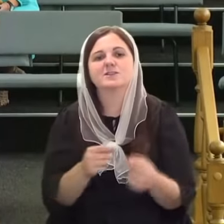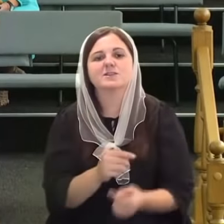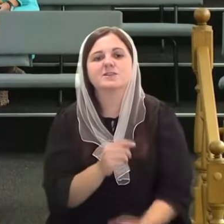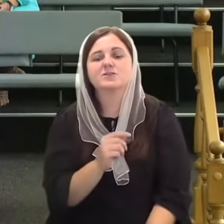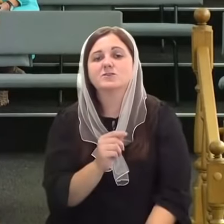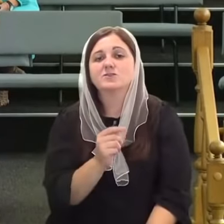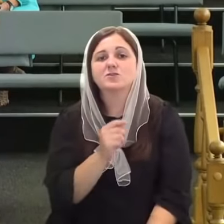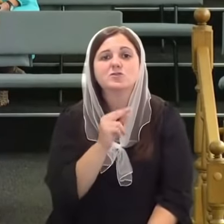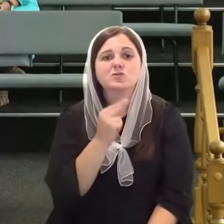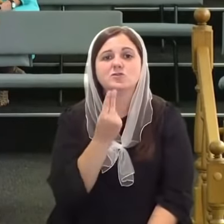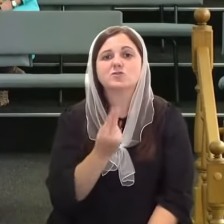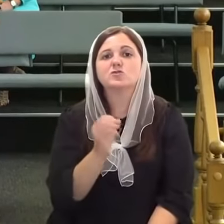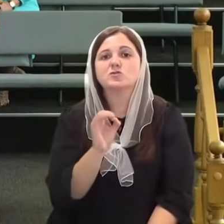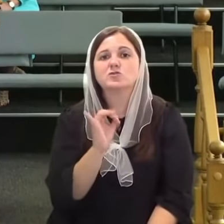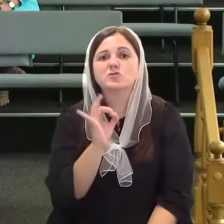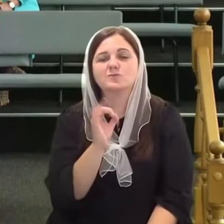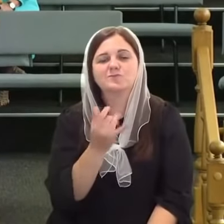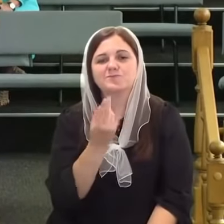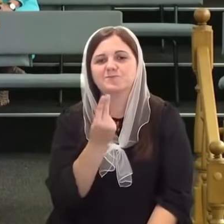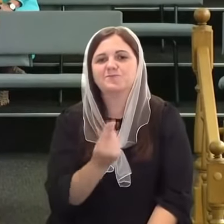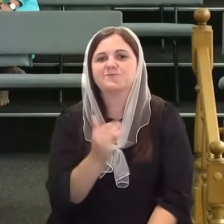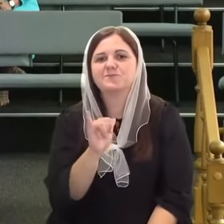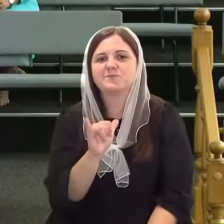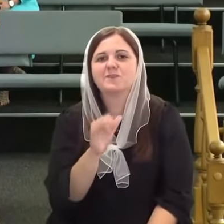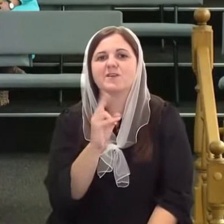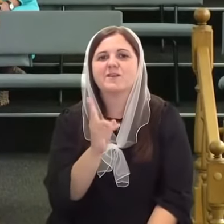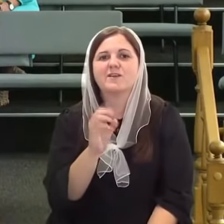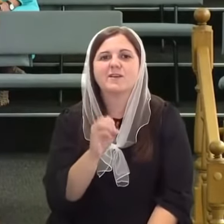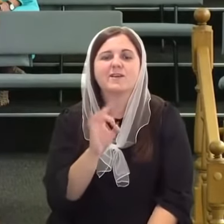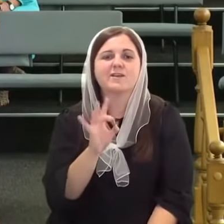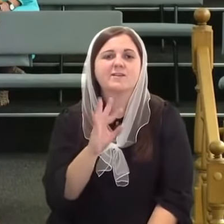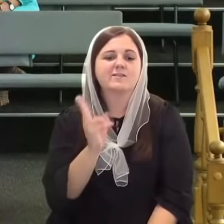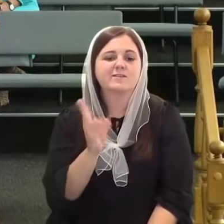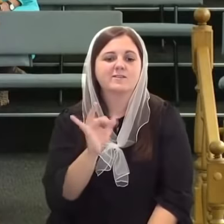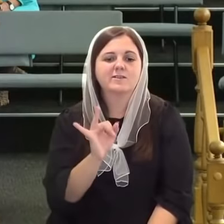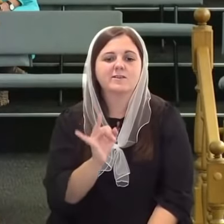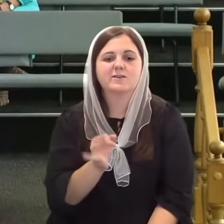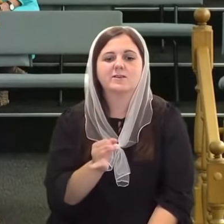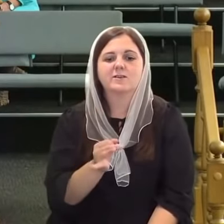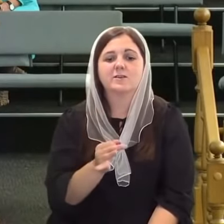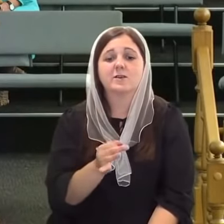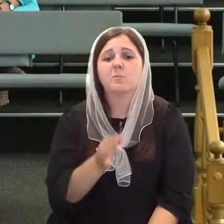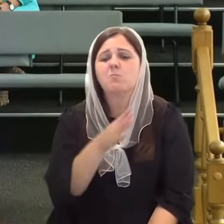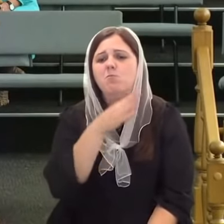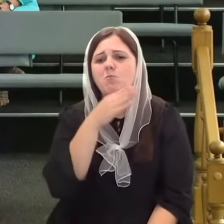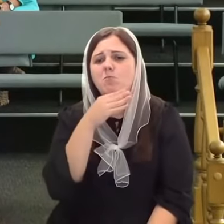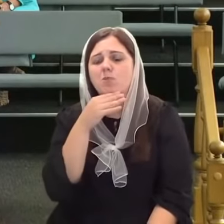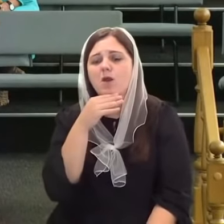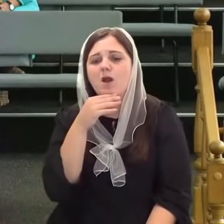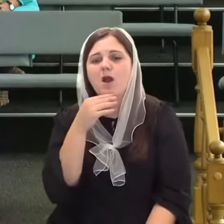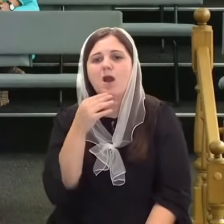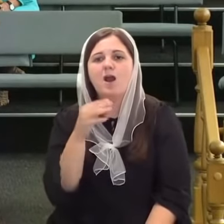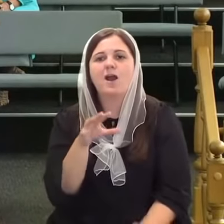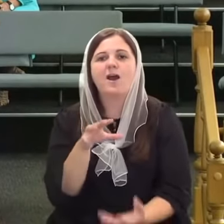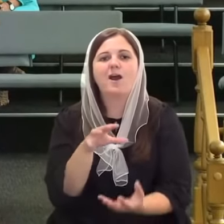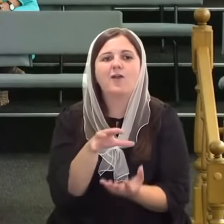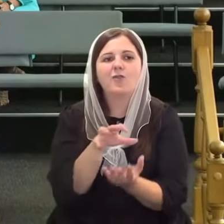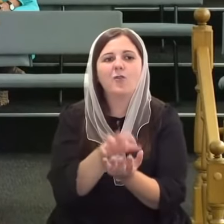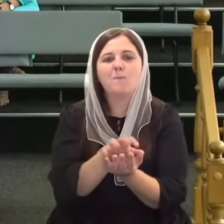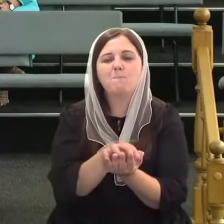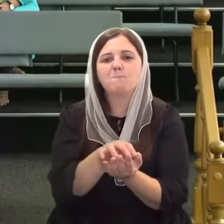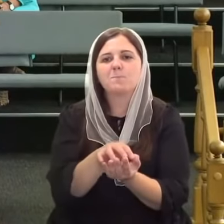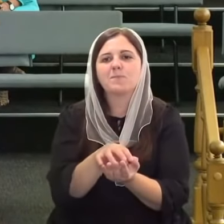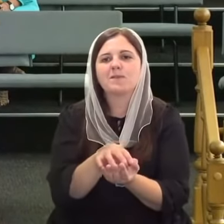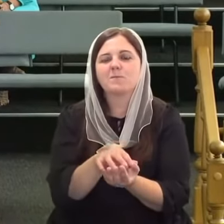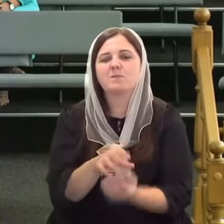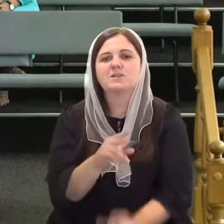никогда их не видели, такие конфеты. И я помню, что она своими руками налепила много пирожков. Не буду преувеличивать,